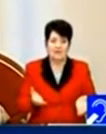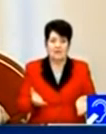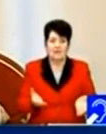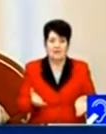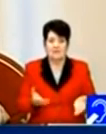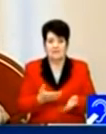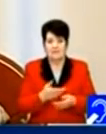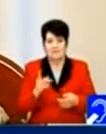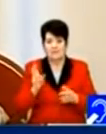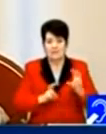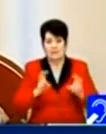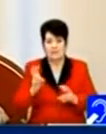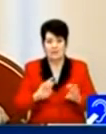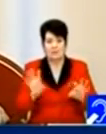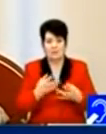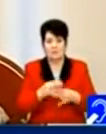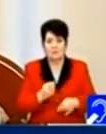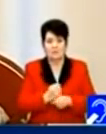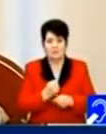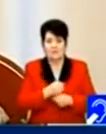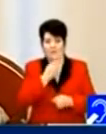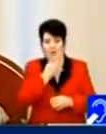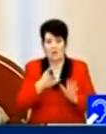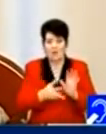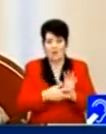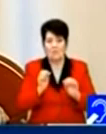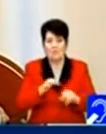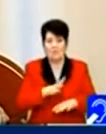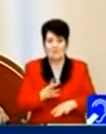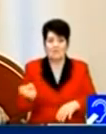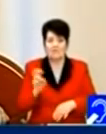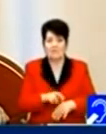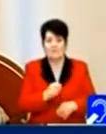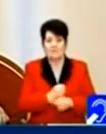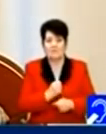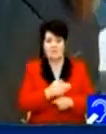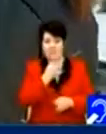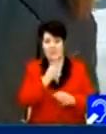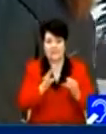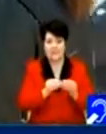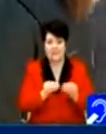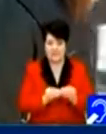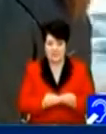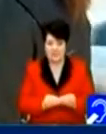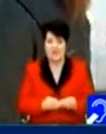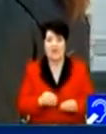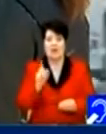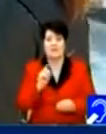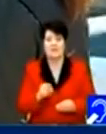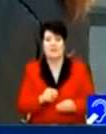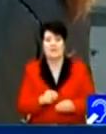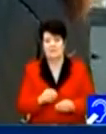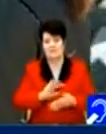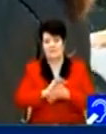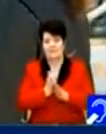deci contabilitățile întreprinderilor nu trebuie să vină să lucreze la ora 8. Ele pot să vină să înceapă activitatea și de la ora 10. Cel mai mare impact în trafic ar